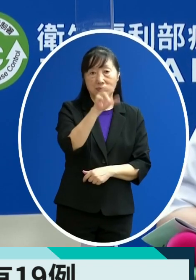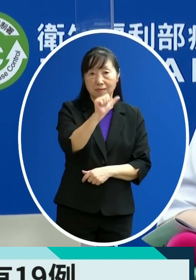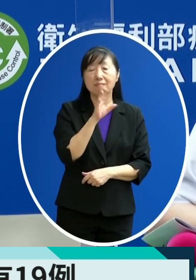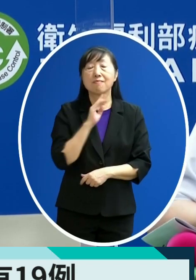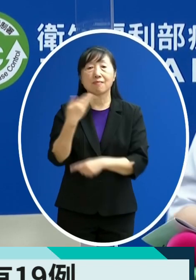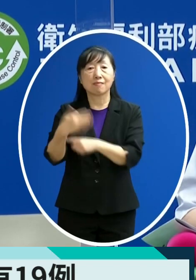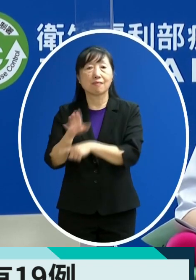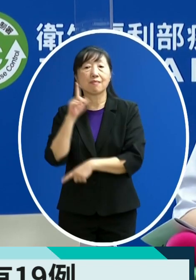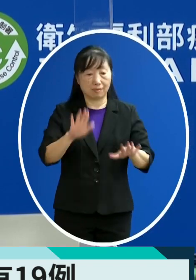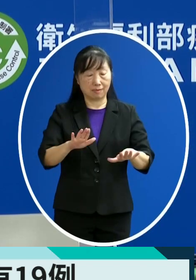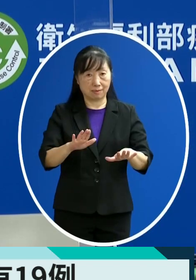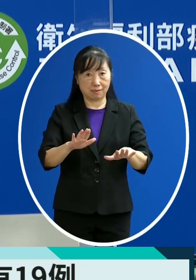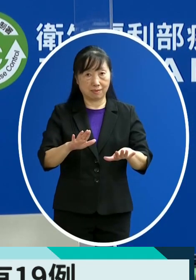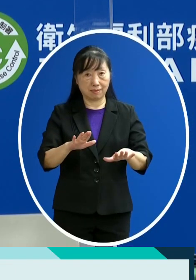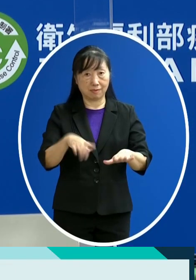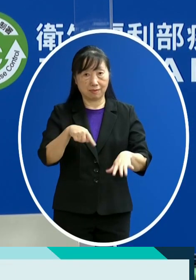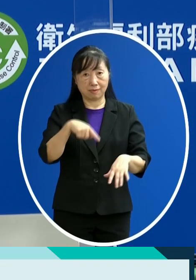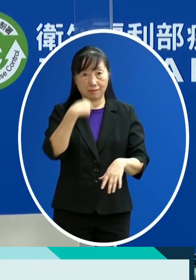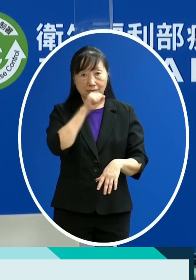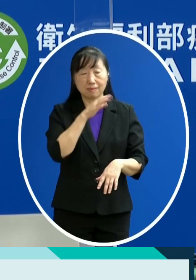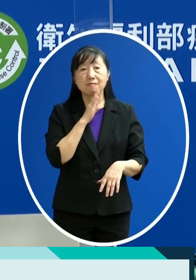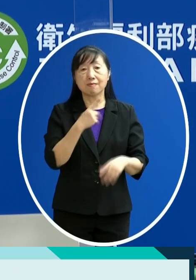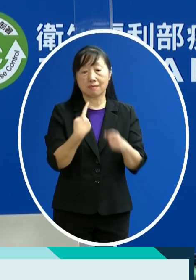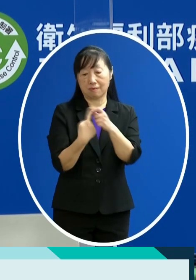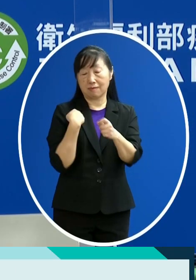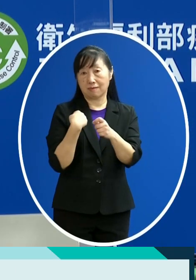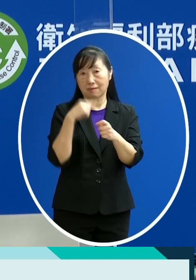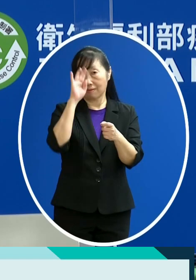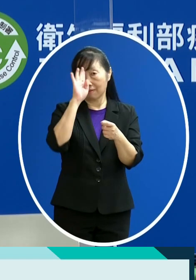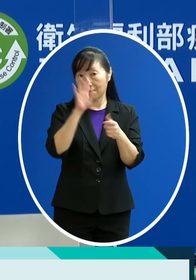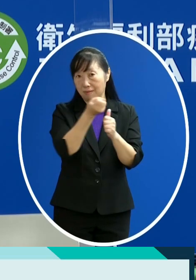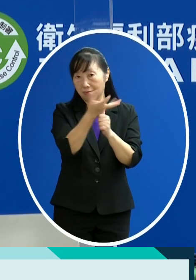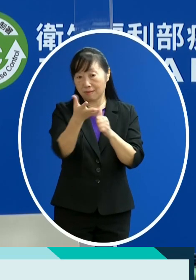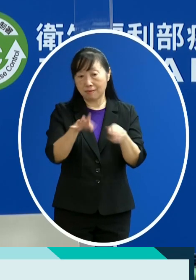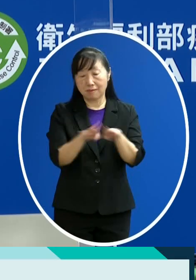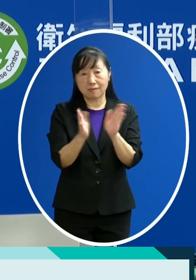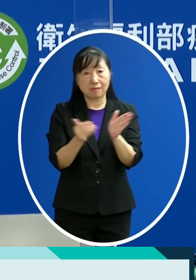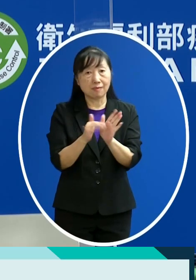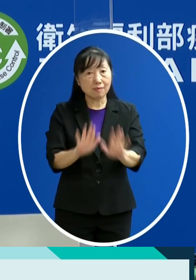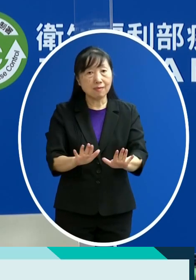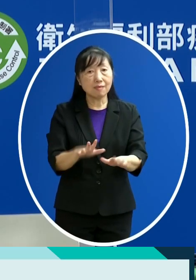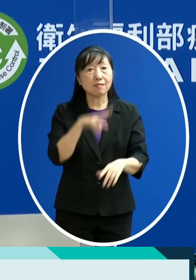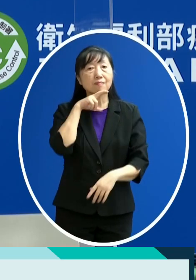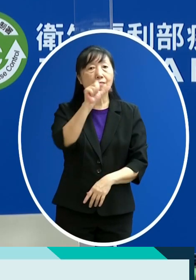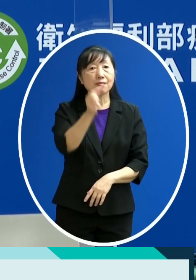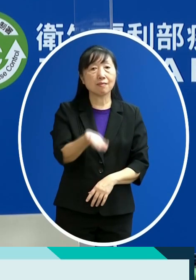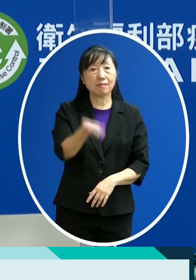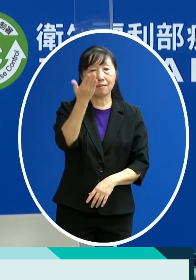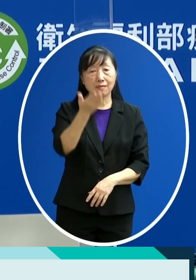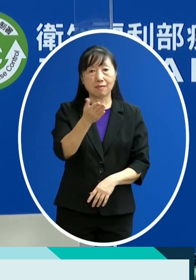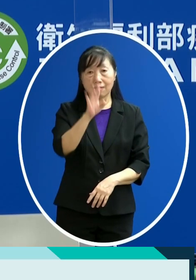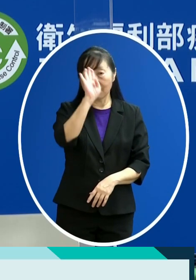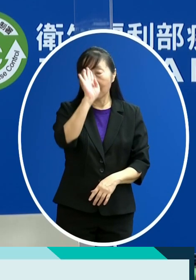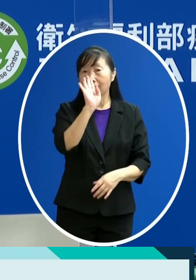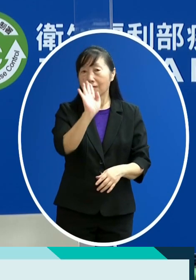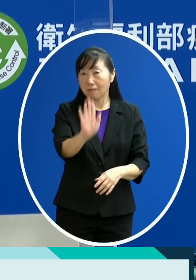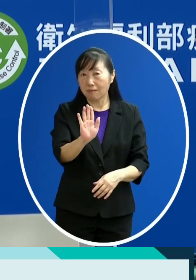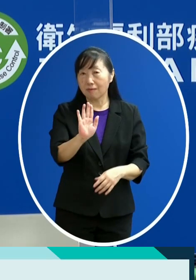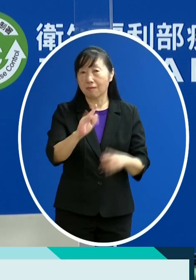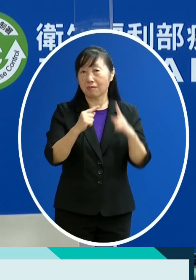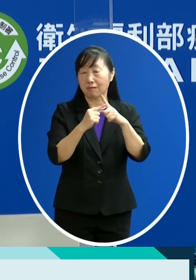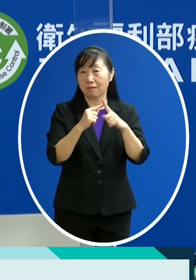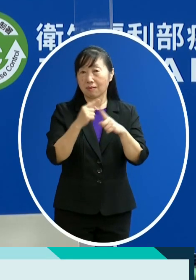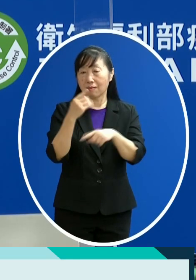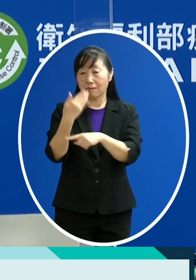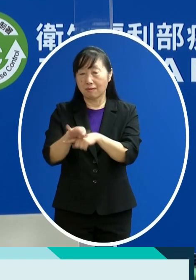有19例。从去年疫情开始到现在，那75岁以上的确诊者，那